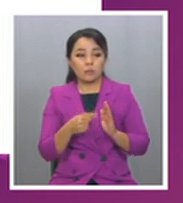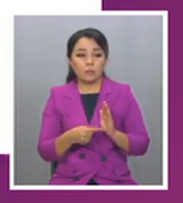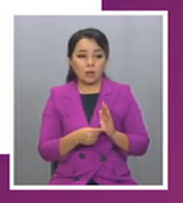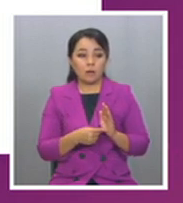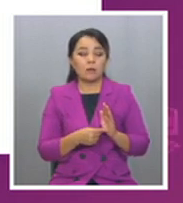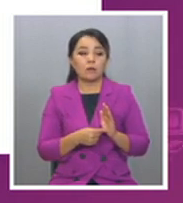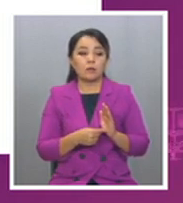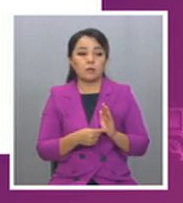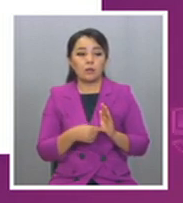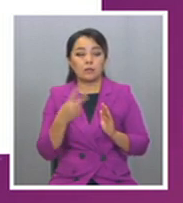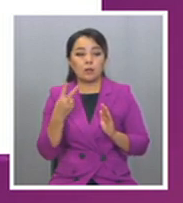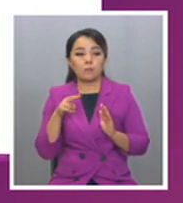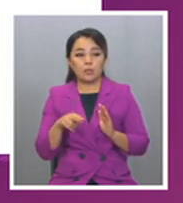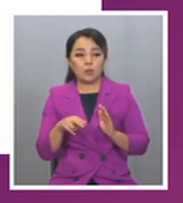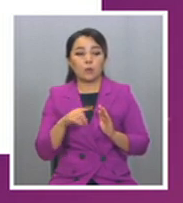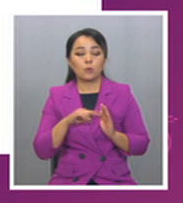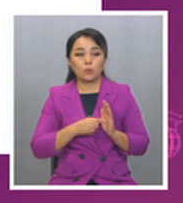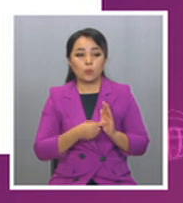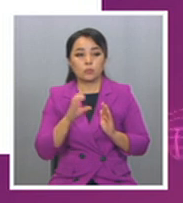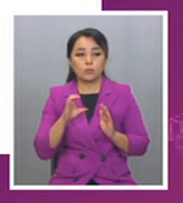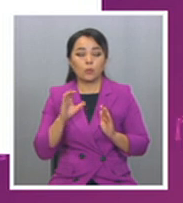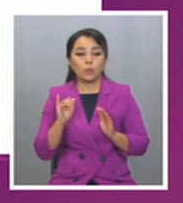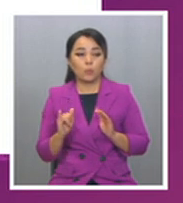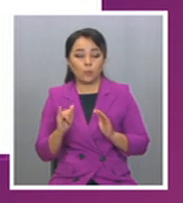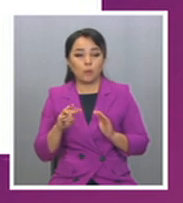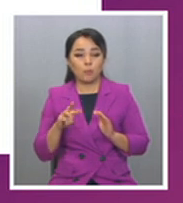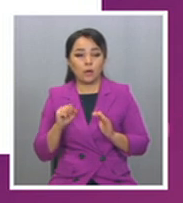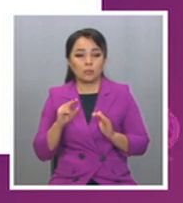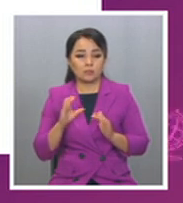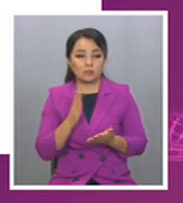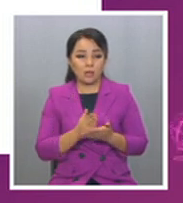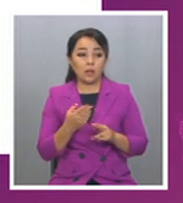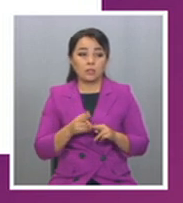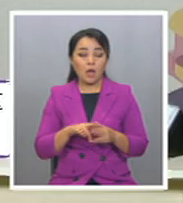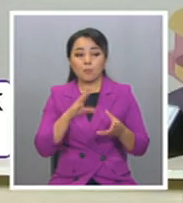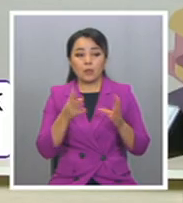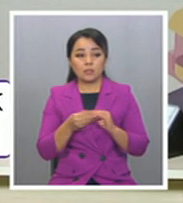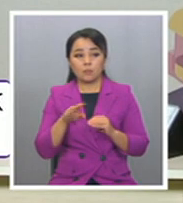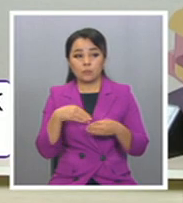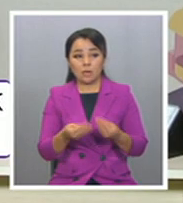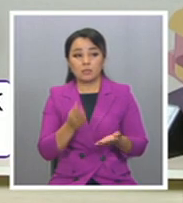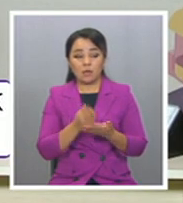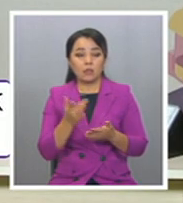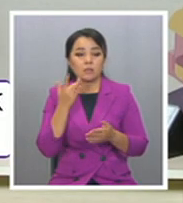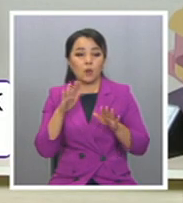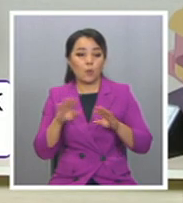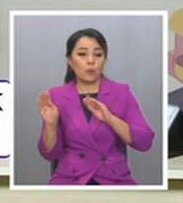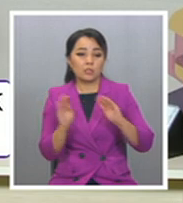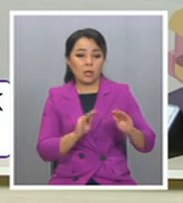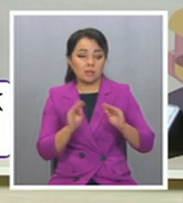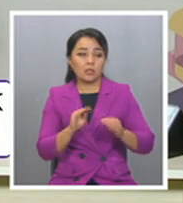макс бөлінген 2π с көбейтілген у макс. Бізде барлығы берілген, енді орындарына қоя